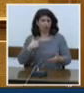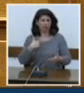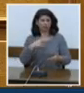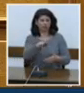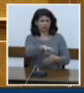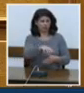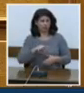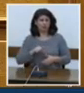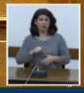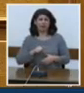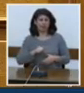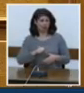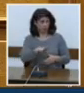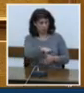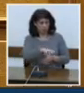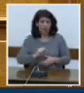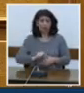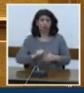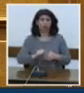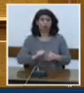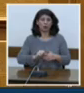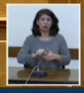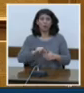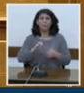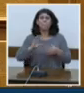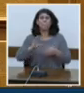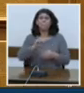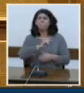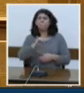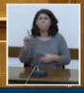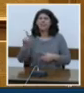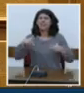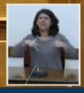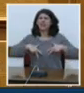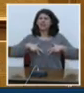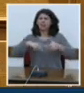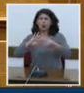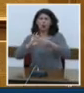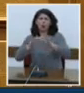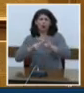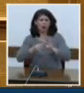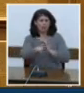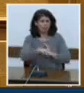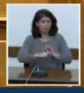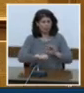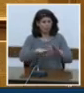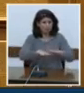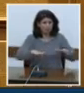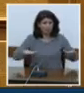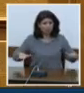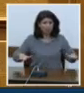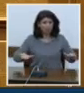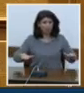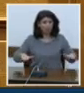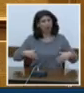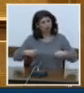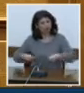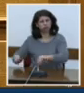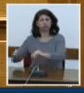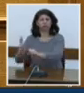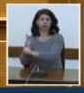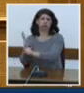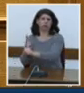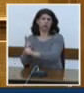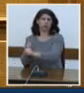μη κυβερνητικές οργανώσεις? Και με ποιο θράσος ο βουλευτής σας, ο κύριος Πολάκης,